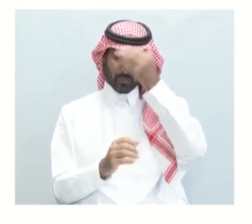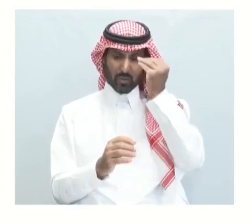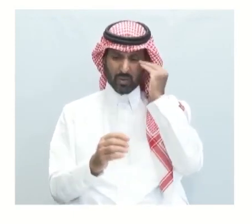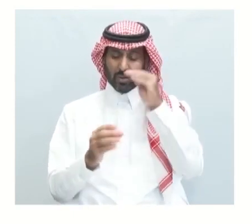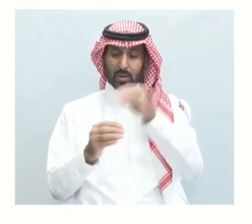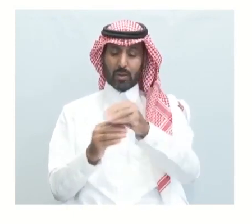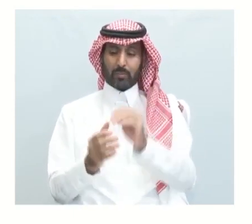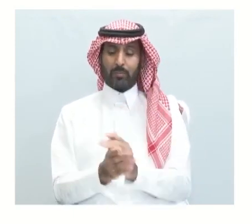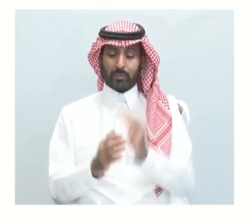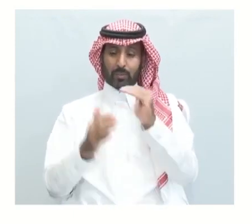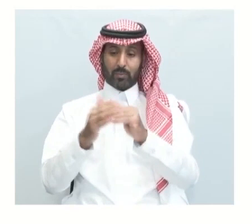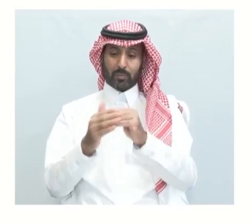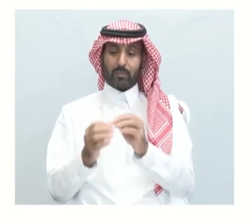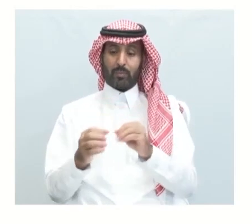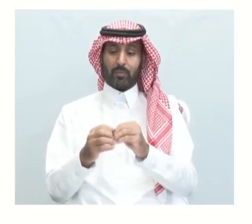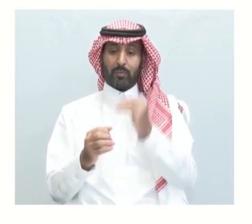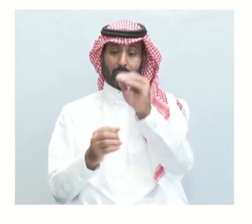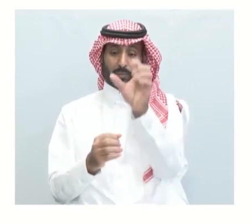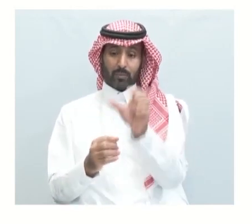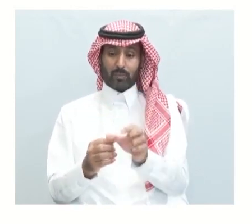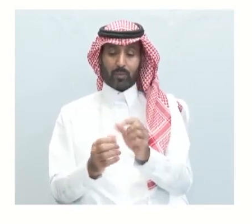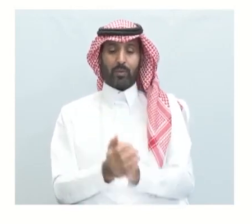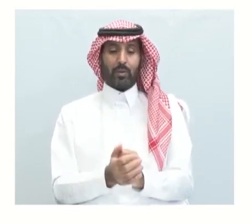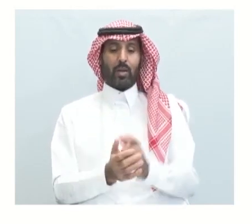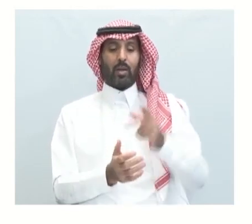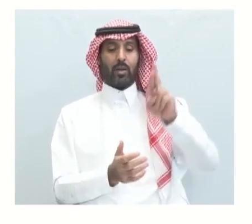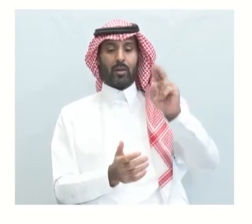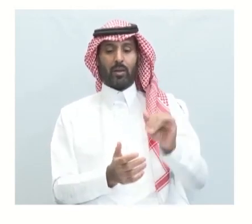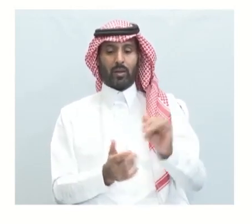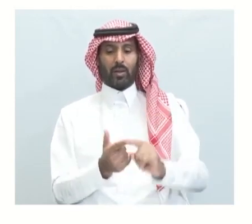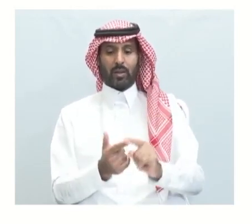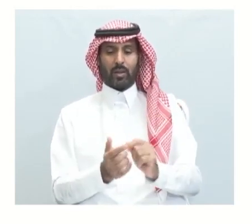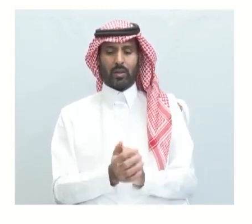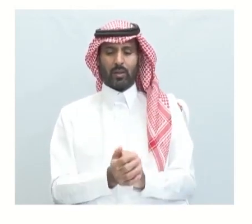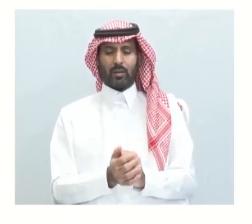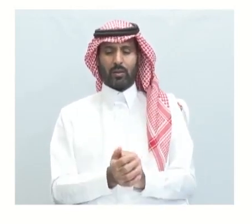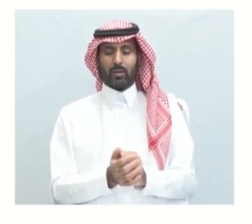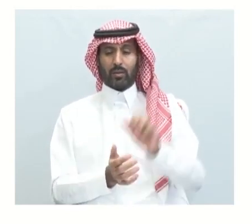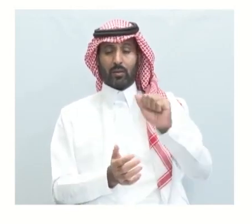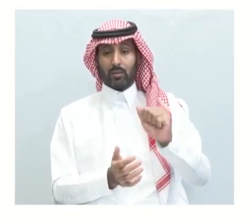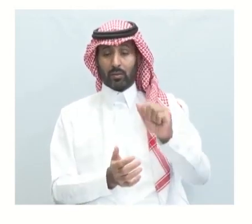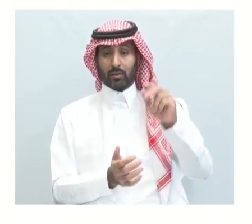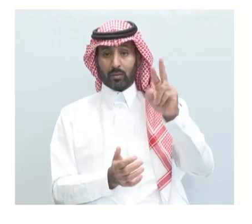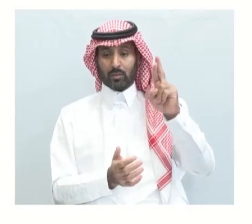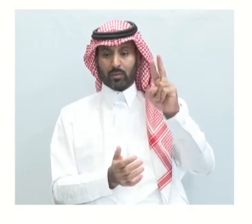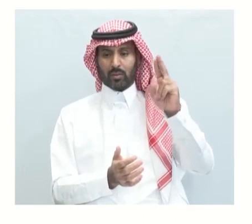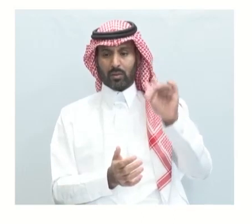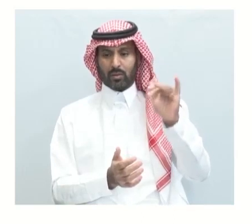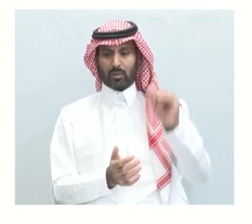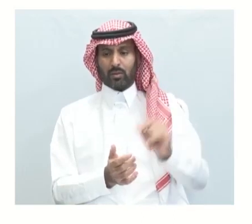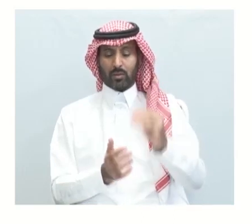مواقع الذاكره المتجاوره تعد المصفوفه الري المثال الابرز لهياكل البيانات الثابته اذا